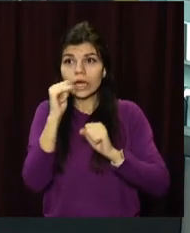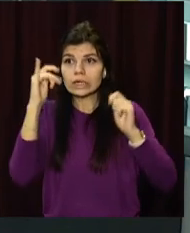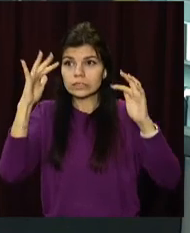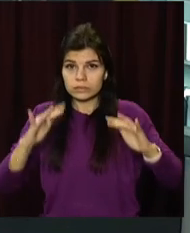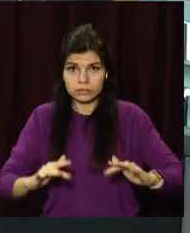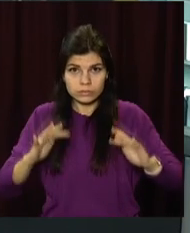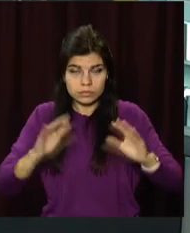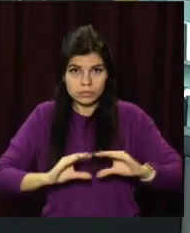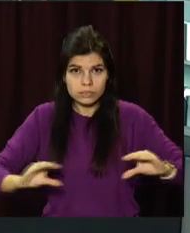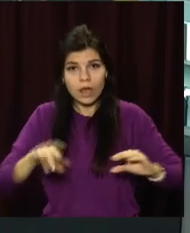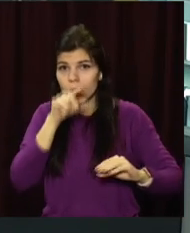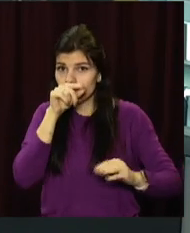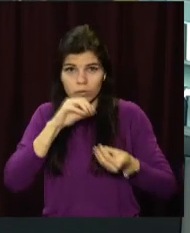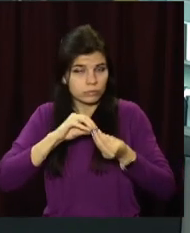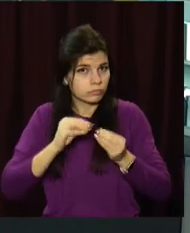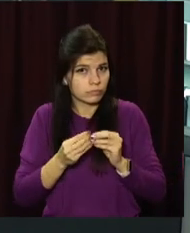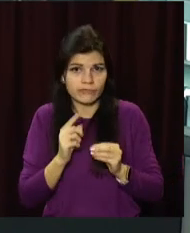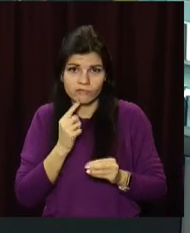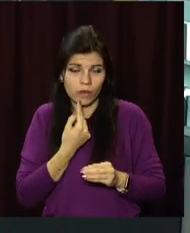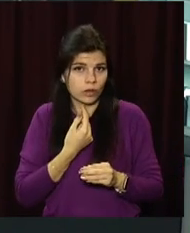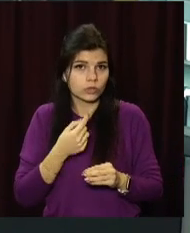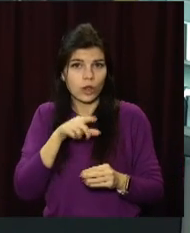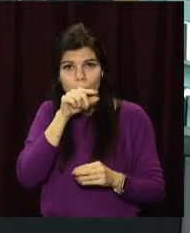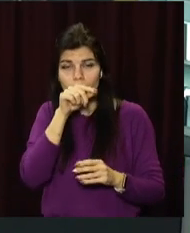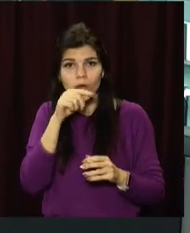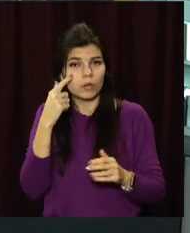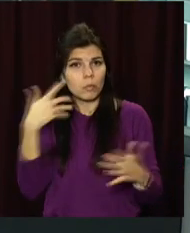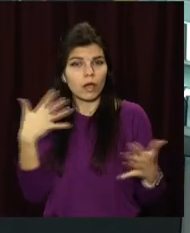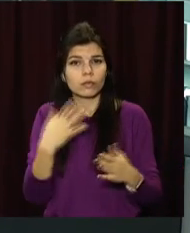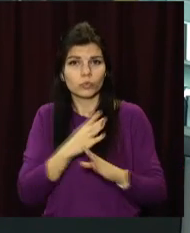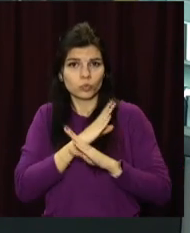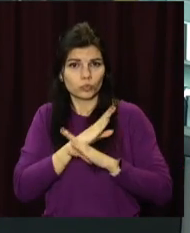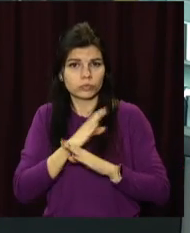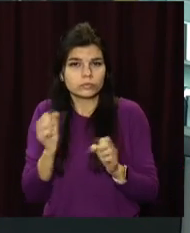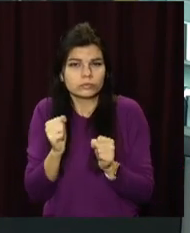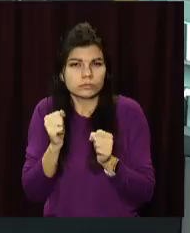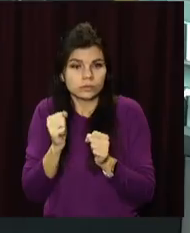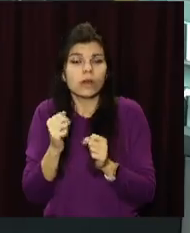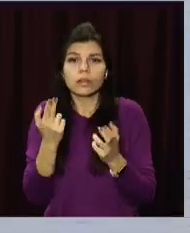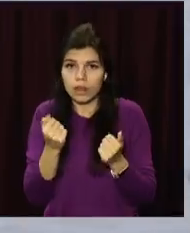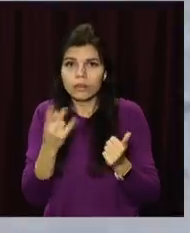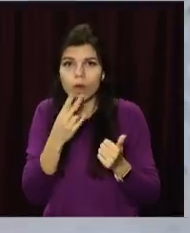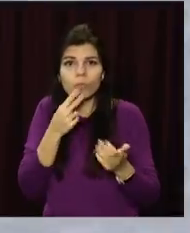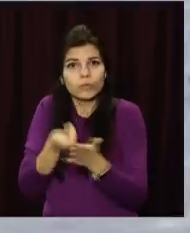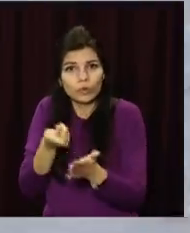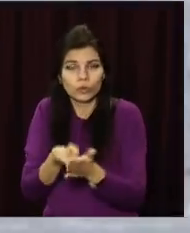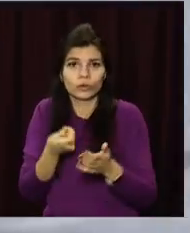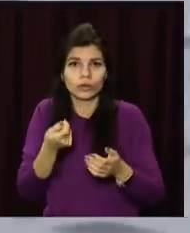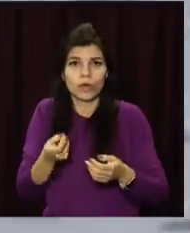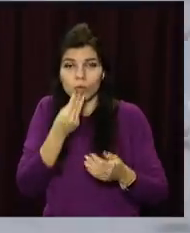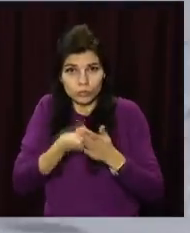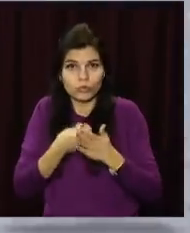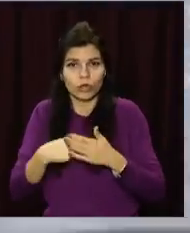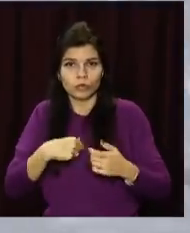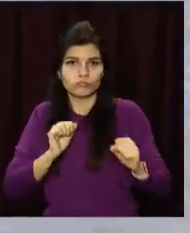і земля вкрита снігом, пернатим особливо складно. За таких умов птахи масово гинуть. Відтак їх потрібно